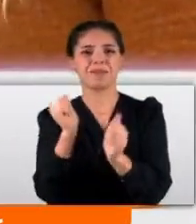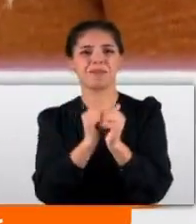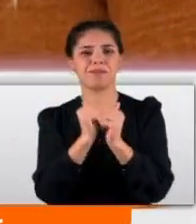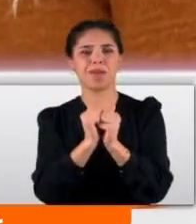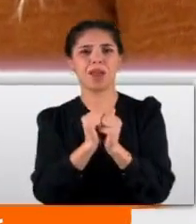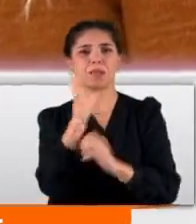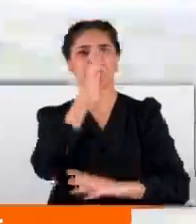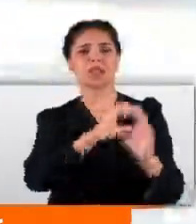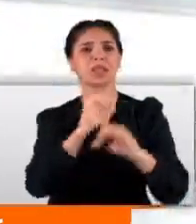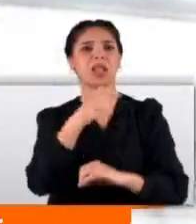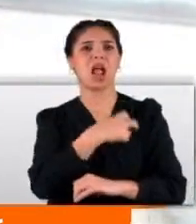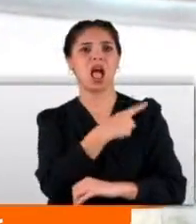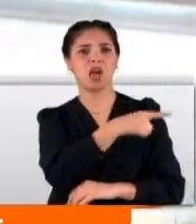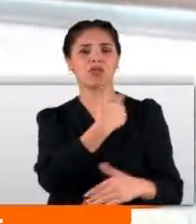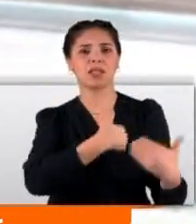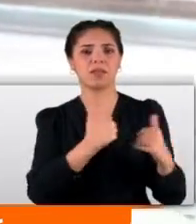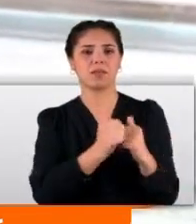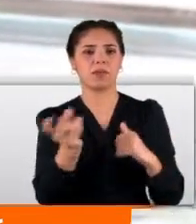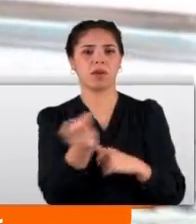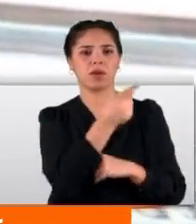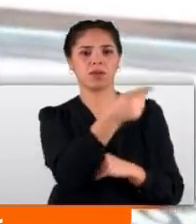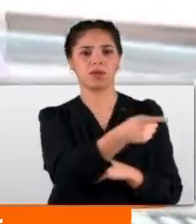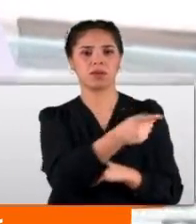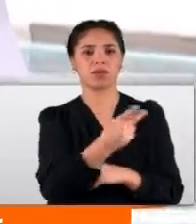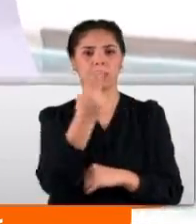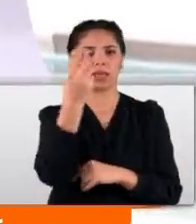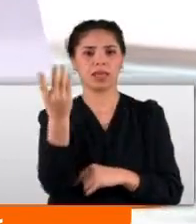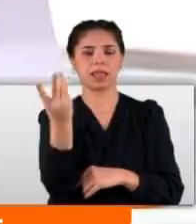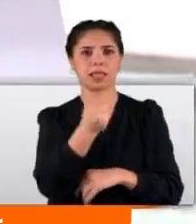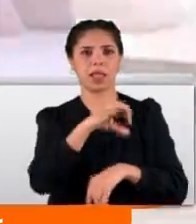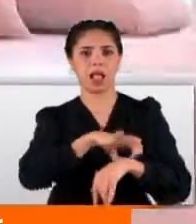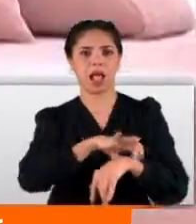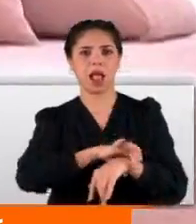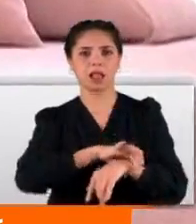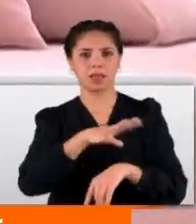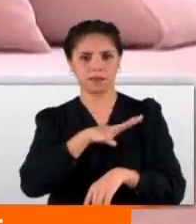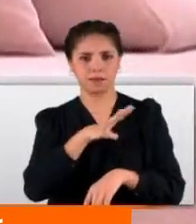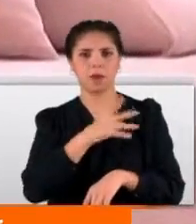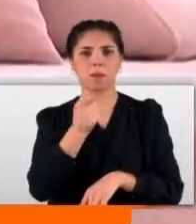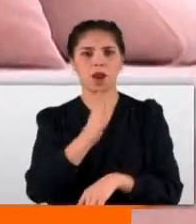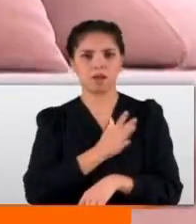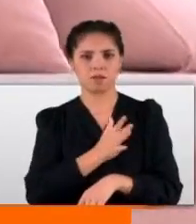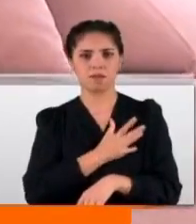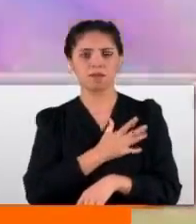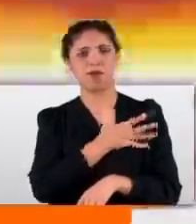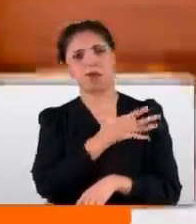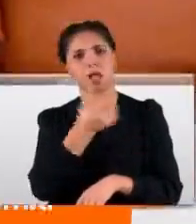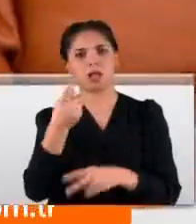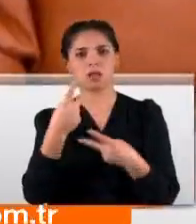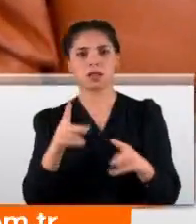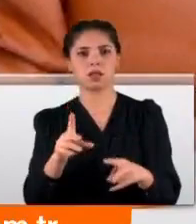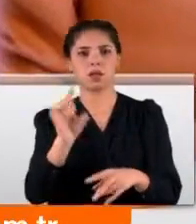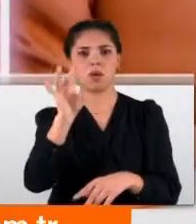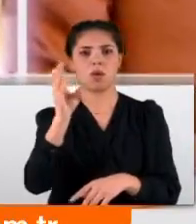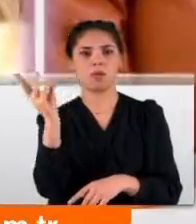yaşadığı sevgilisine kaçtı. Kaç bilezik getirdi? 7 tane var, paralar da var. Tamam, onları alabilir miyim? Alabilirsin. Tamam. Benim için hiç sıkıntı değil. 15